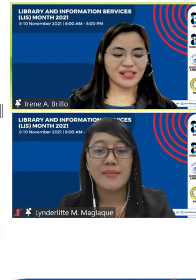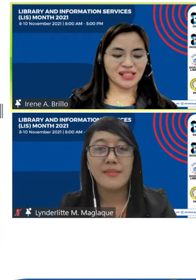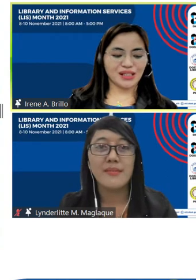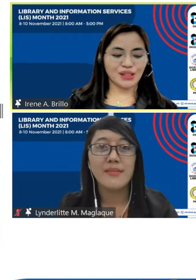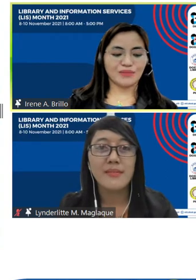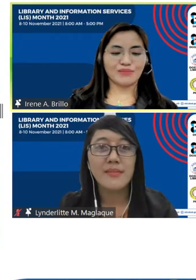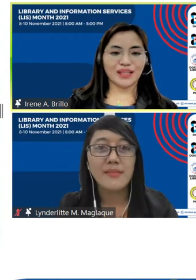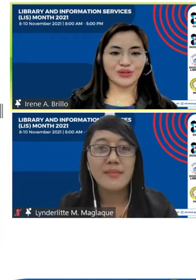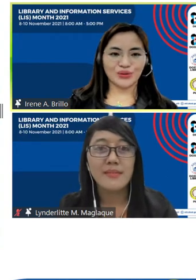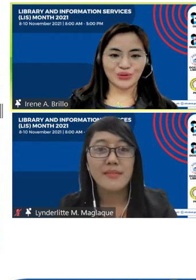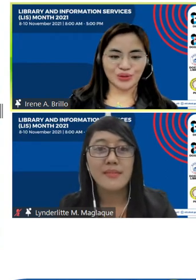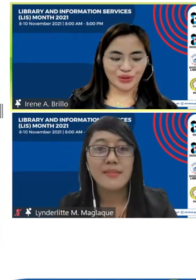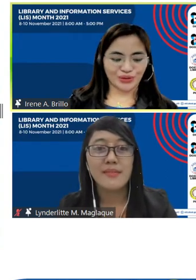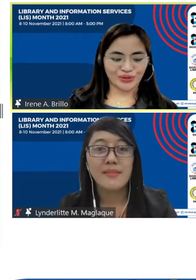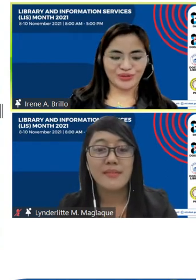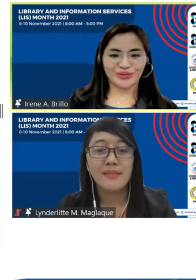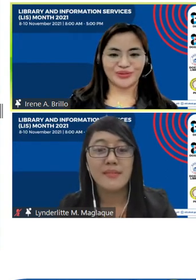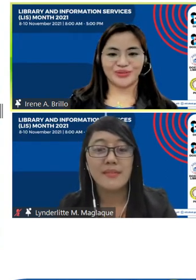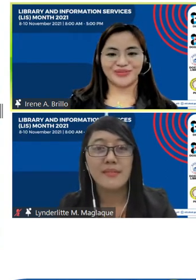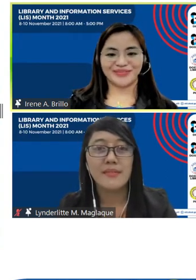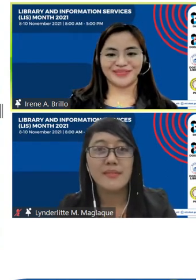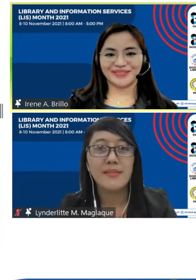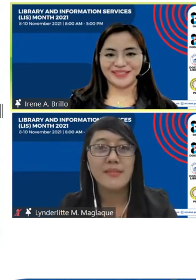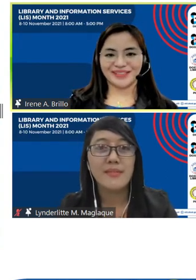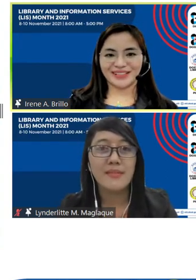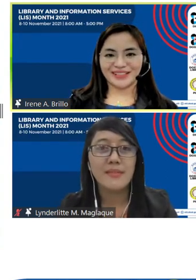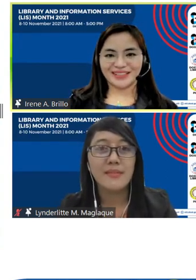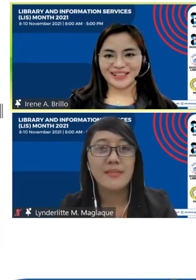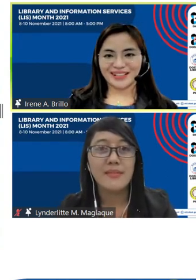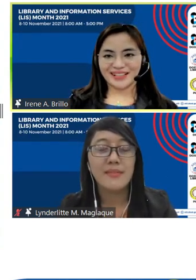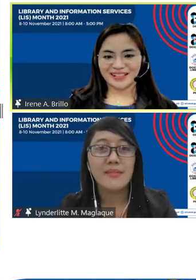Jovi G. Bendulo.